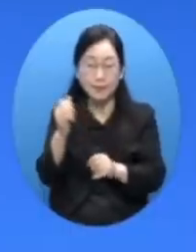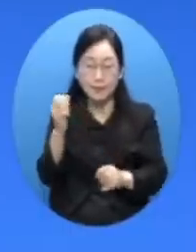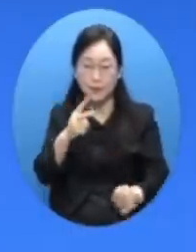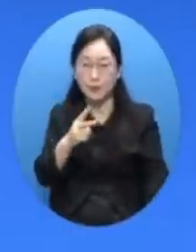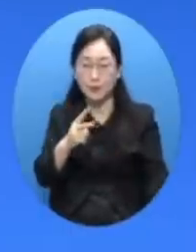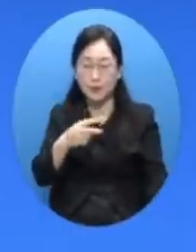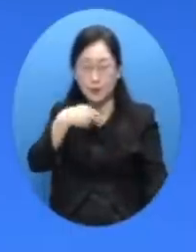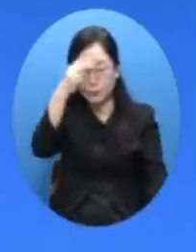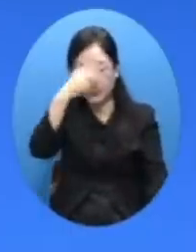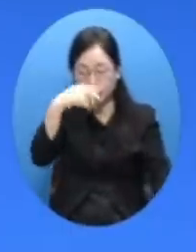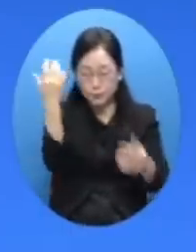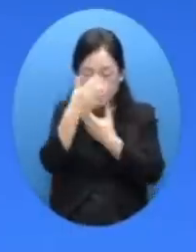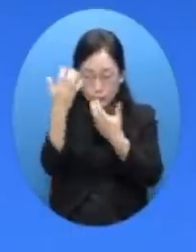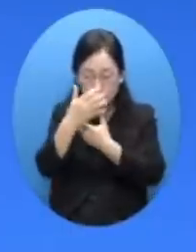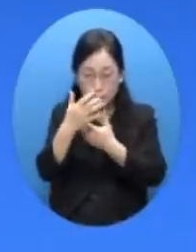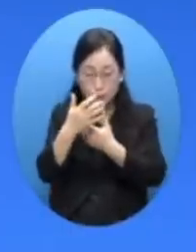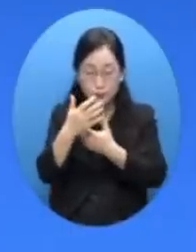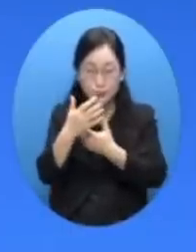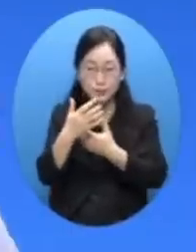술에 빠져보기도 하고